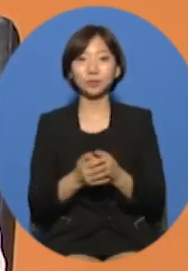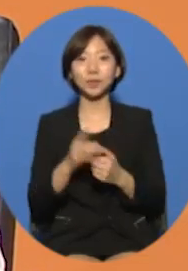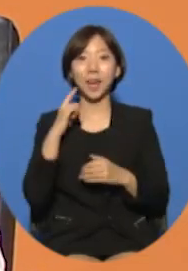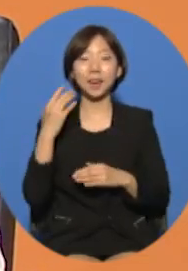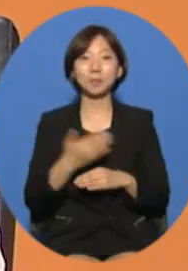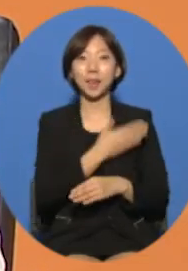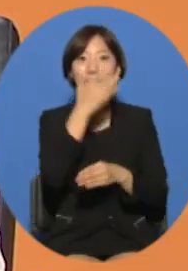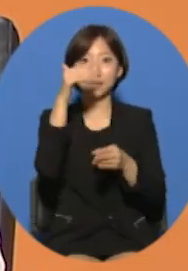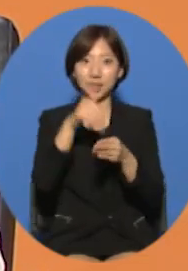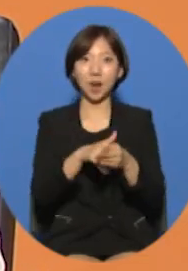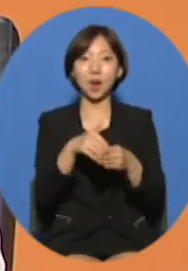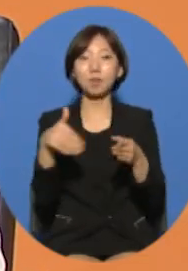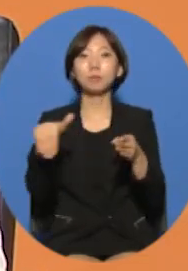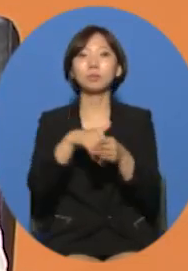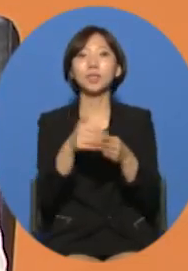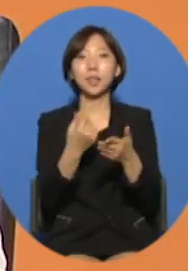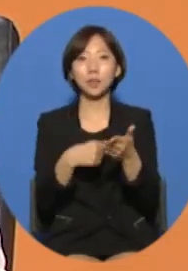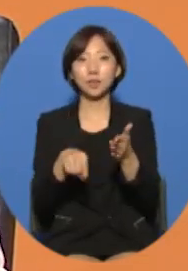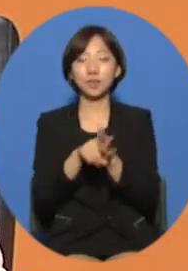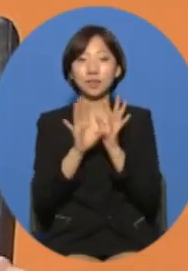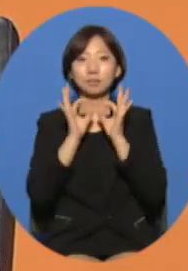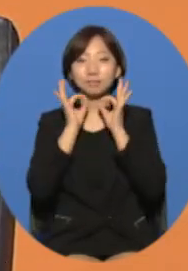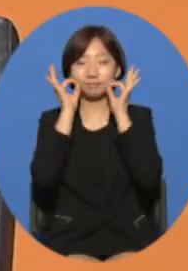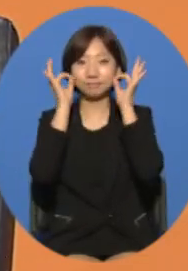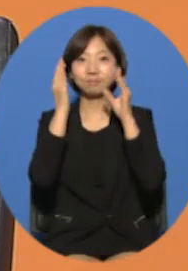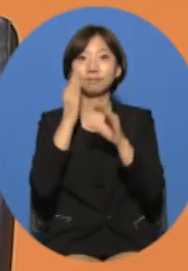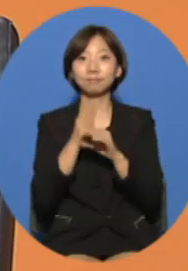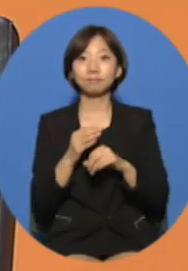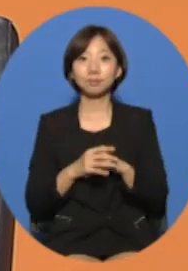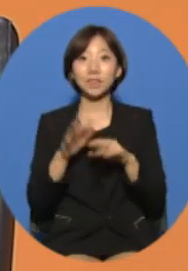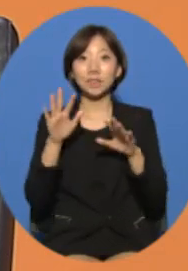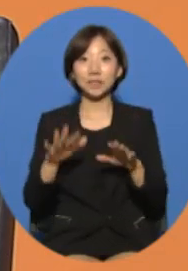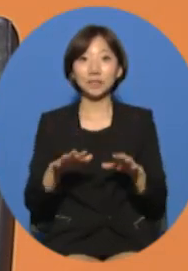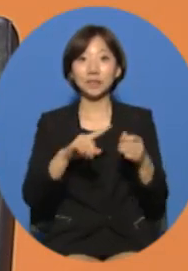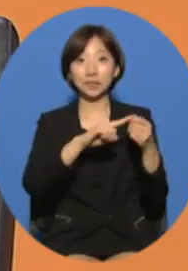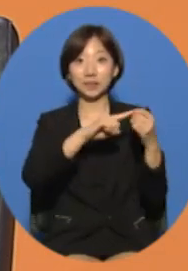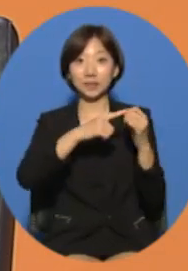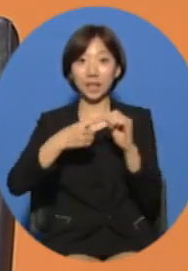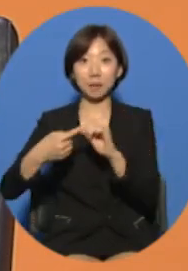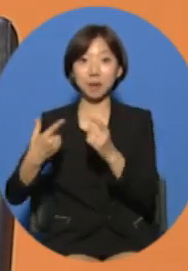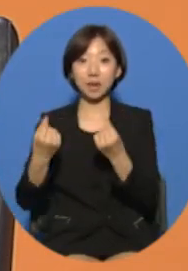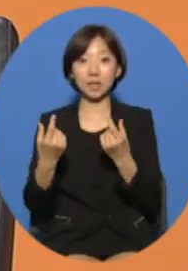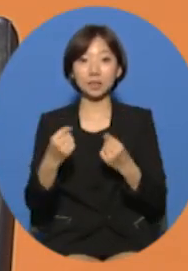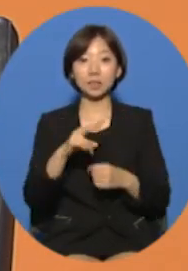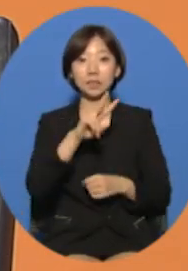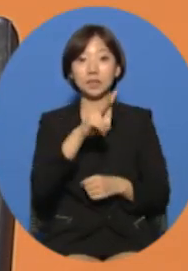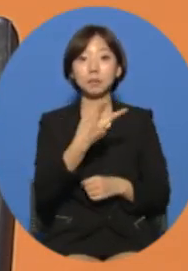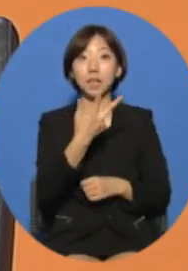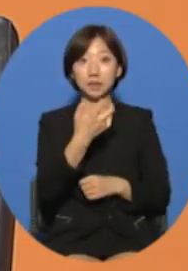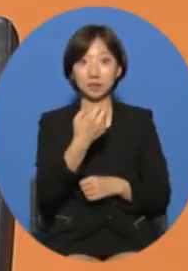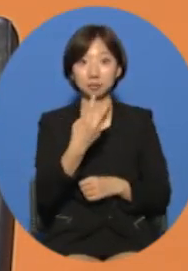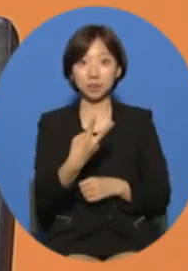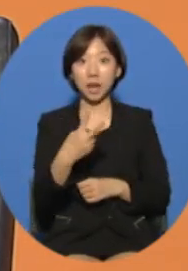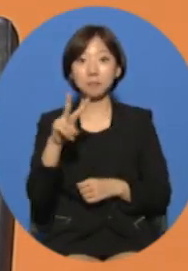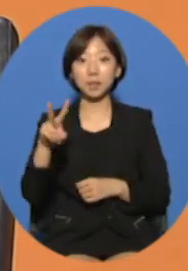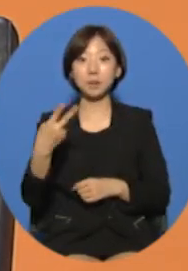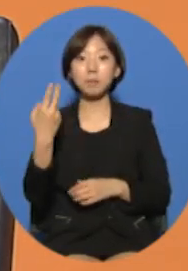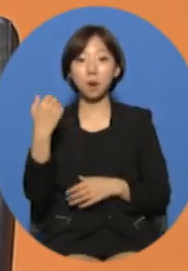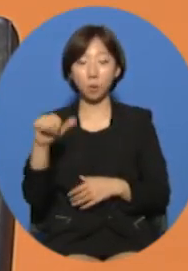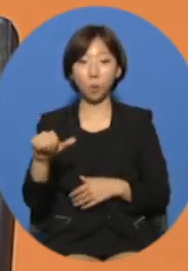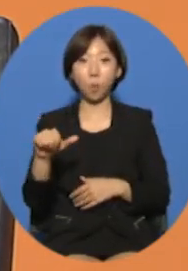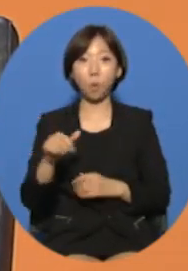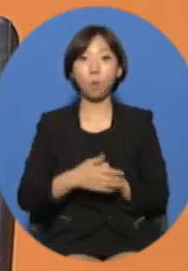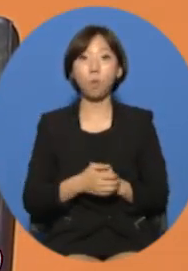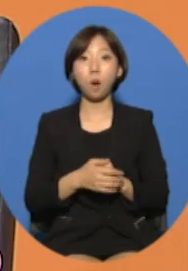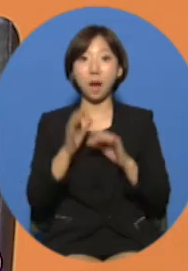아름다운 선거 문화를 만들어 가는데 최선을 다하고 있습니다. 네, 지금 밑에 보시는 것과 같이 올레TV 273번, 티브로드 205번에서 여러분